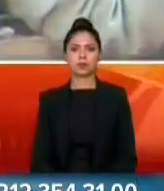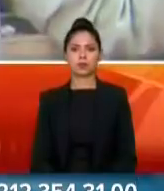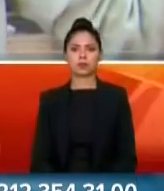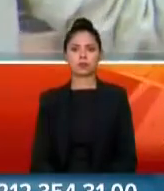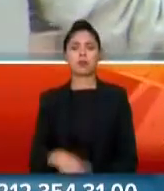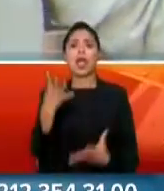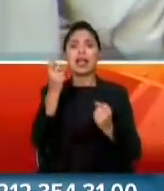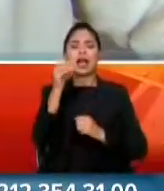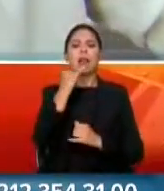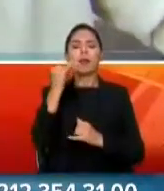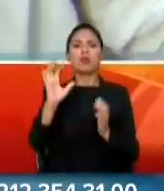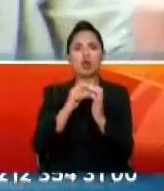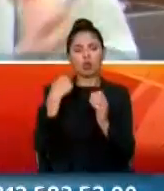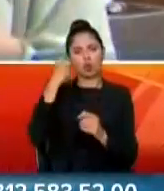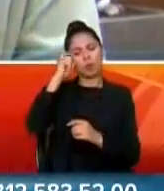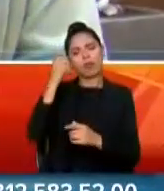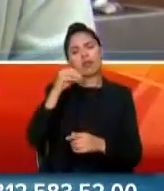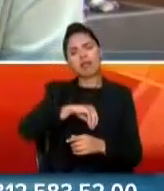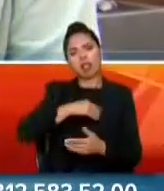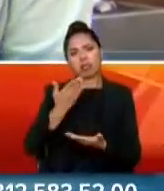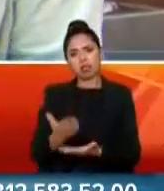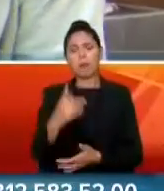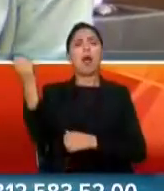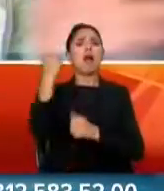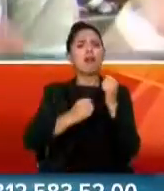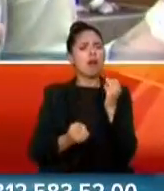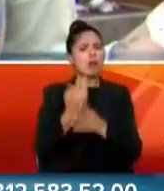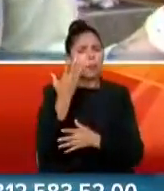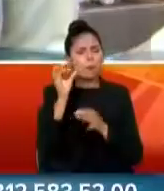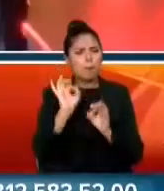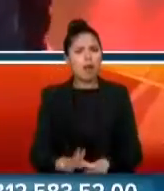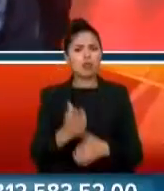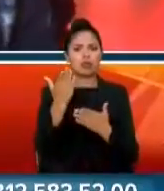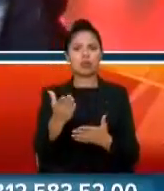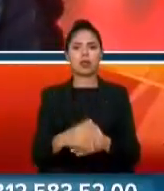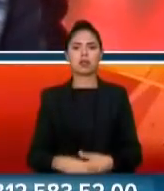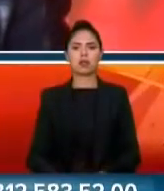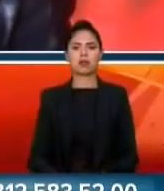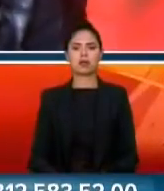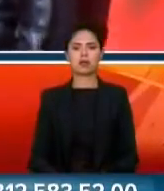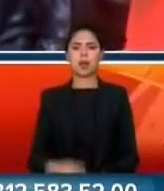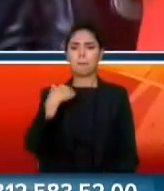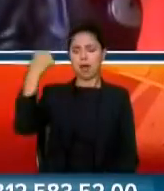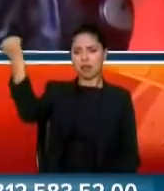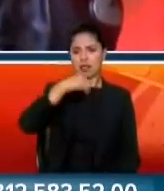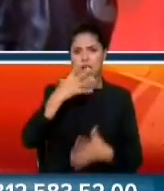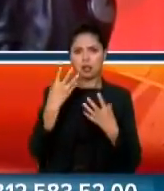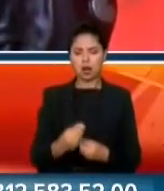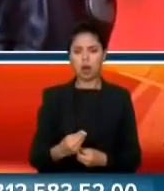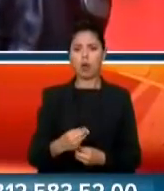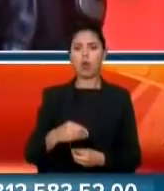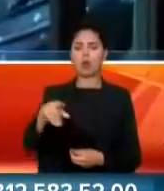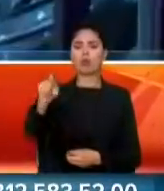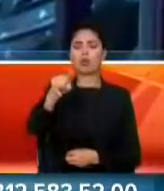Kalabalık bir müşteri grubu zannettik. Bir baktık kavga dövüş, herkes birbirine girmeye başladı. Çıkan arkadaşlar bana da saldırdı. Yayan olarak geldiler, yayan